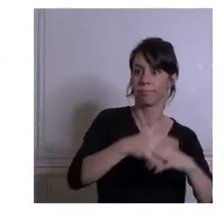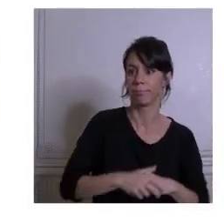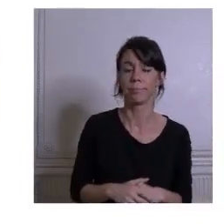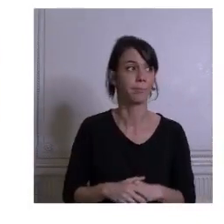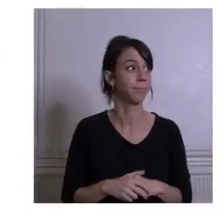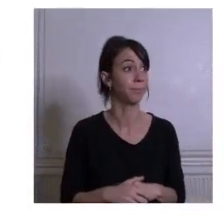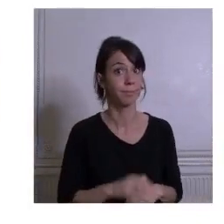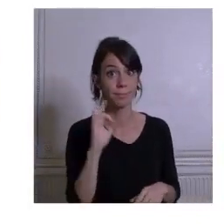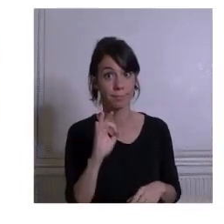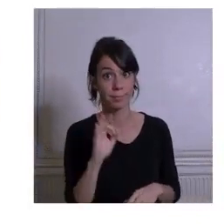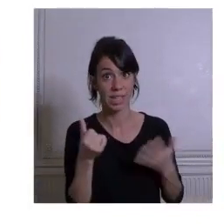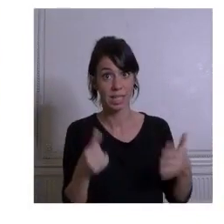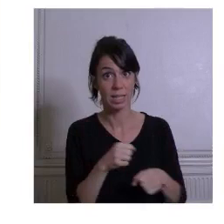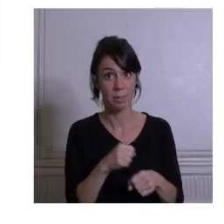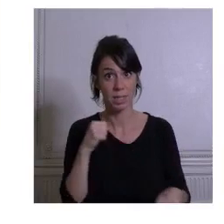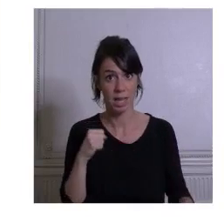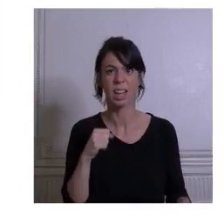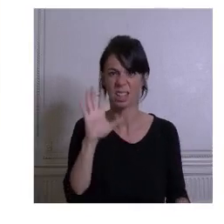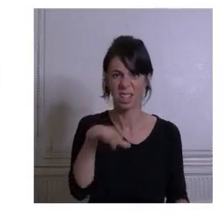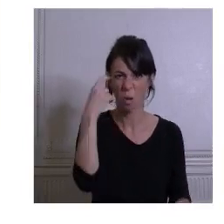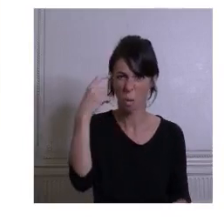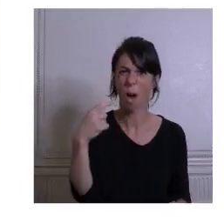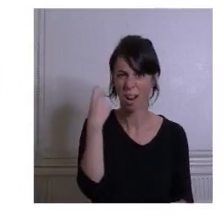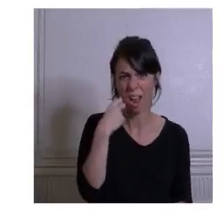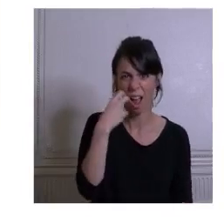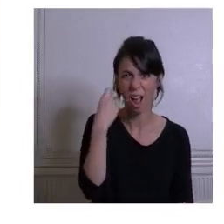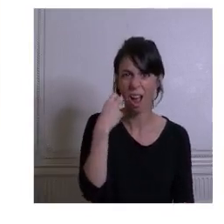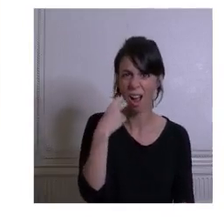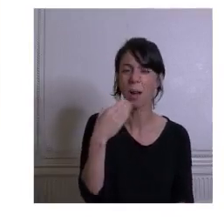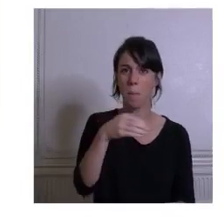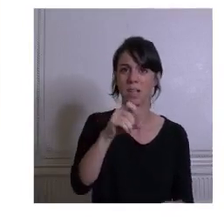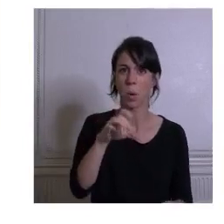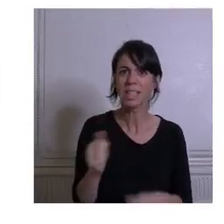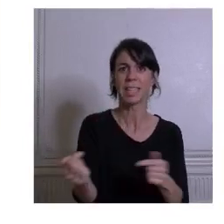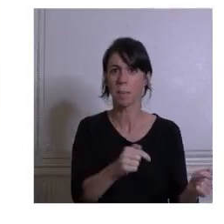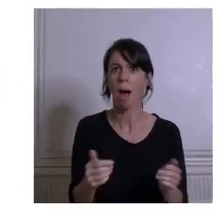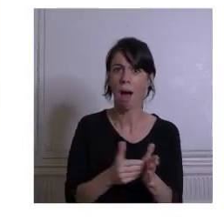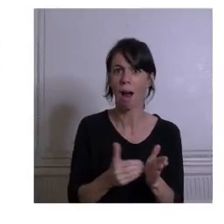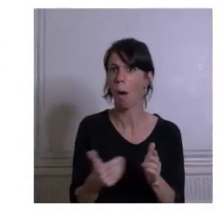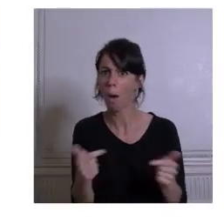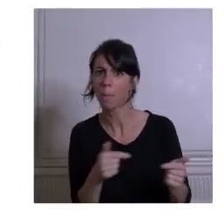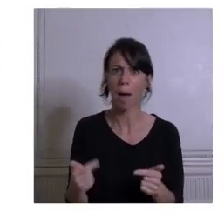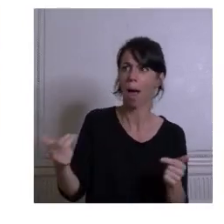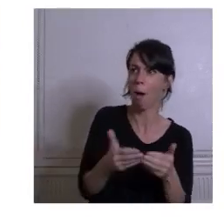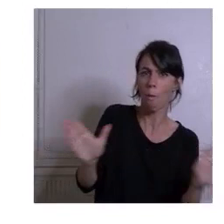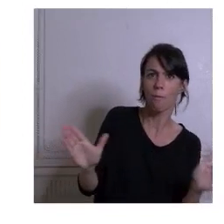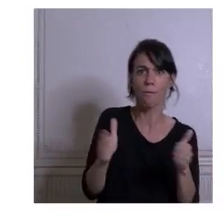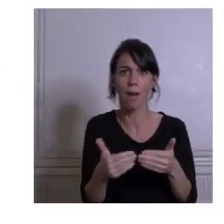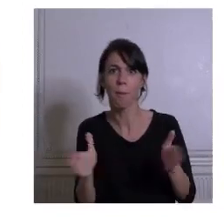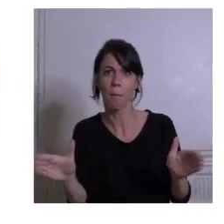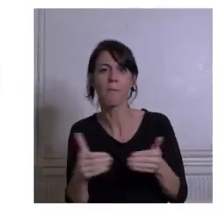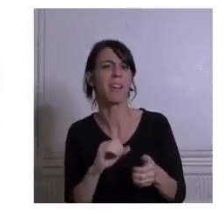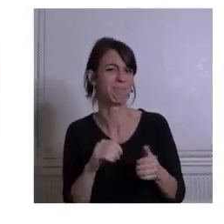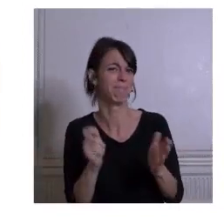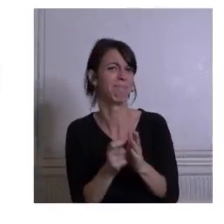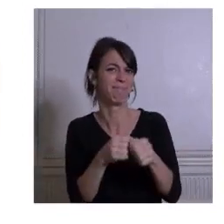proposés. Actuellement, je voudrais vous rappeler par exemple qu'il y a des aménagements qui ont été faits avec eux. C'est le cas du nouveau giratoire roue